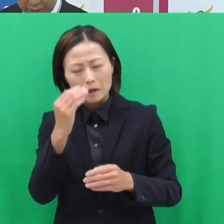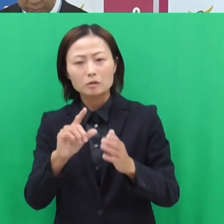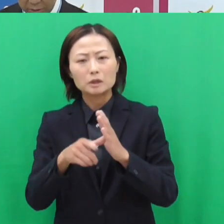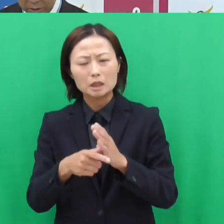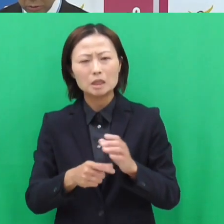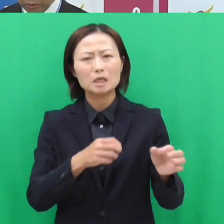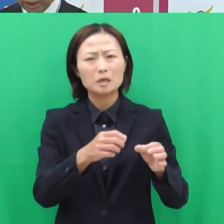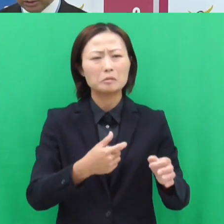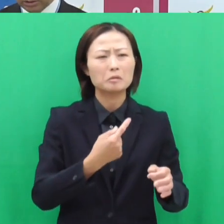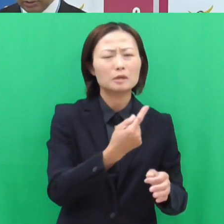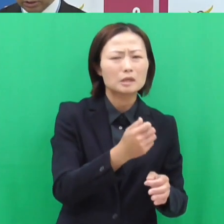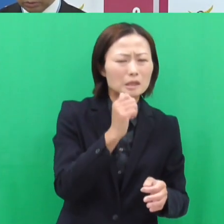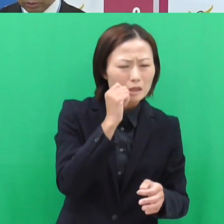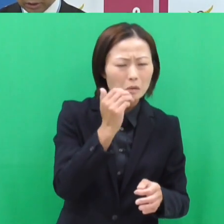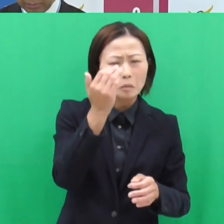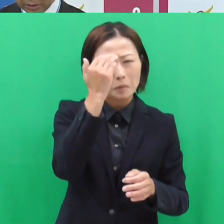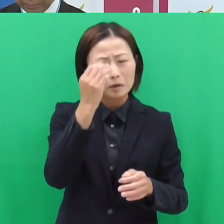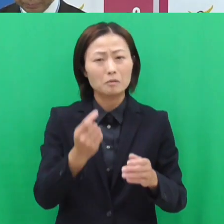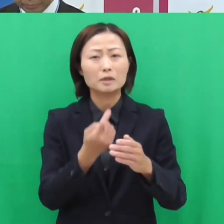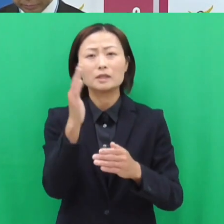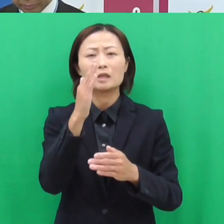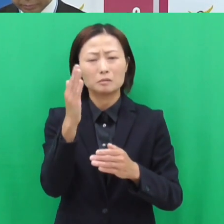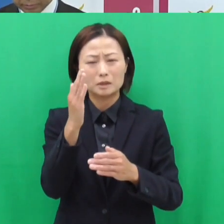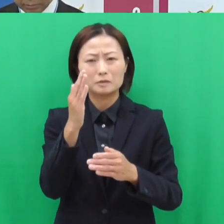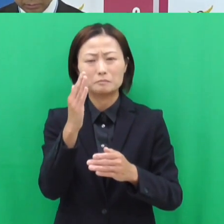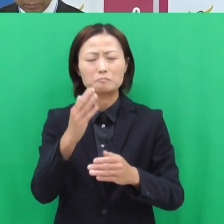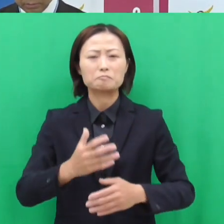おいてくださいこの件については以上でございます